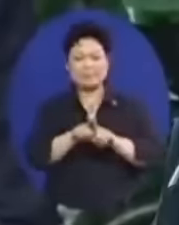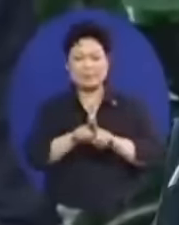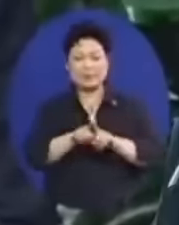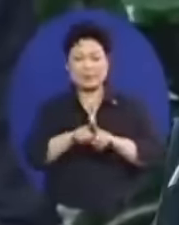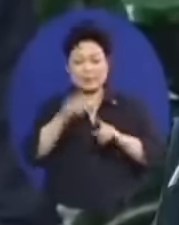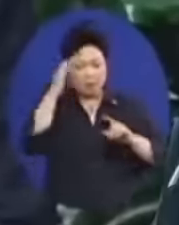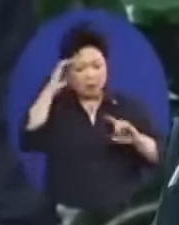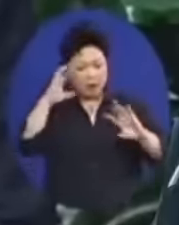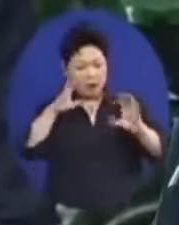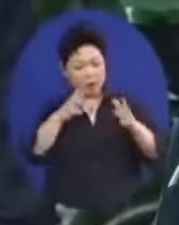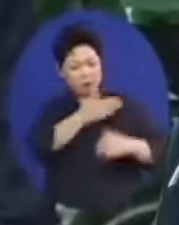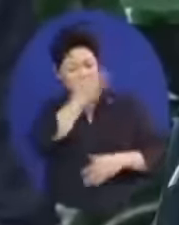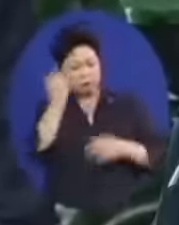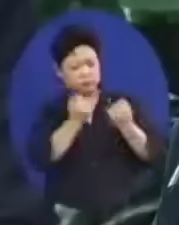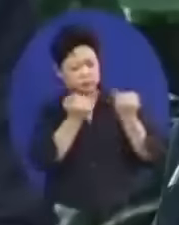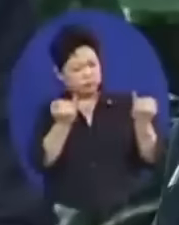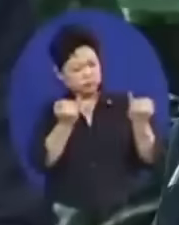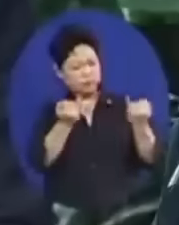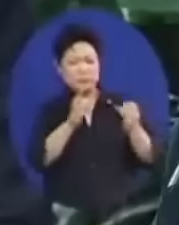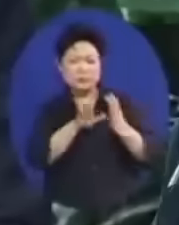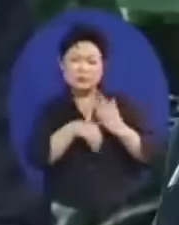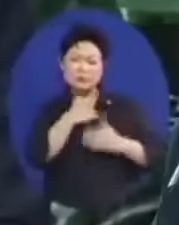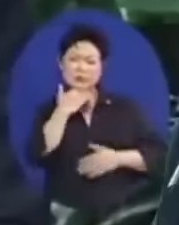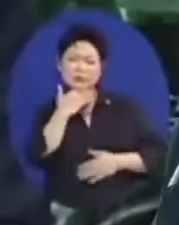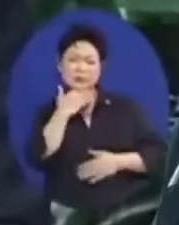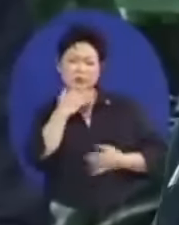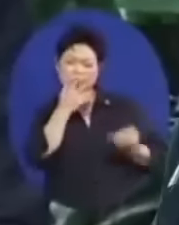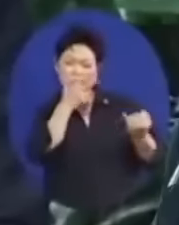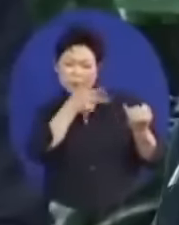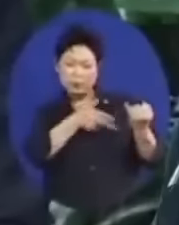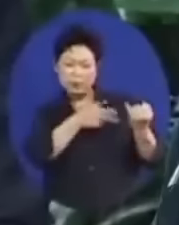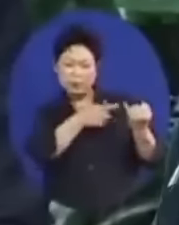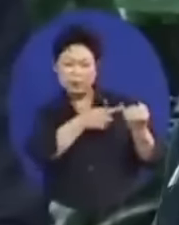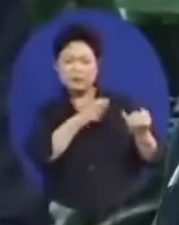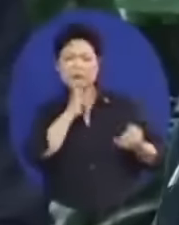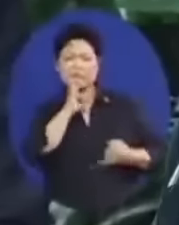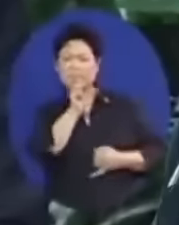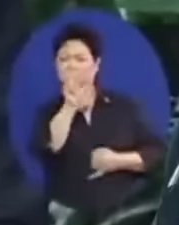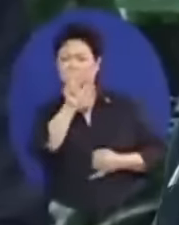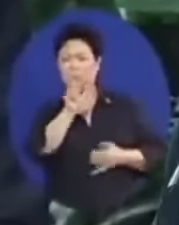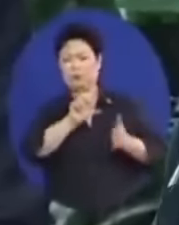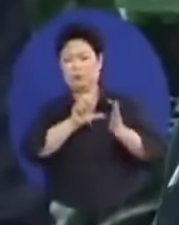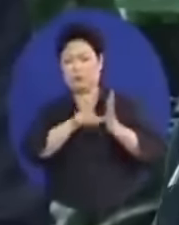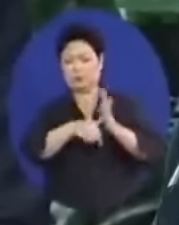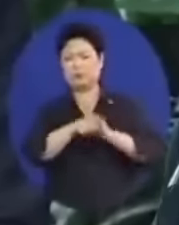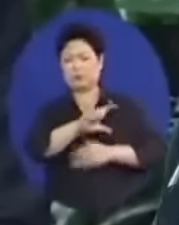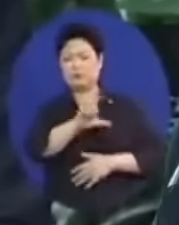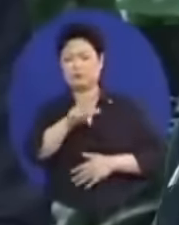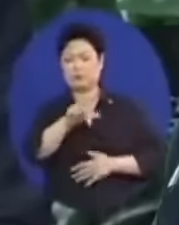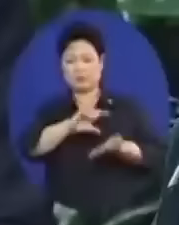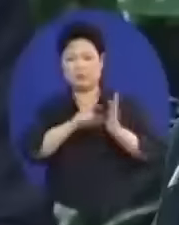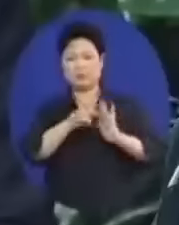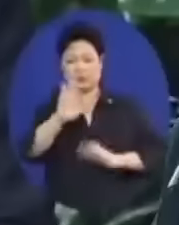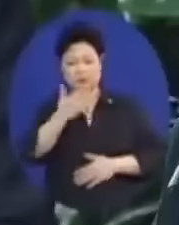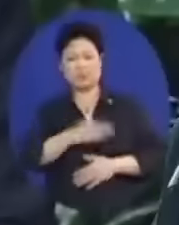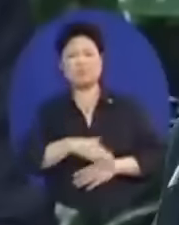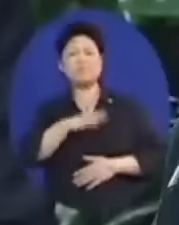한국의 젊은 여성이에요. 그때 나이로 내가 볼 때 한 35세쯤 돼 보이는데